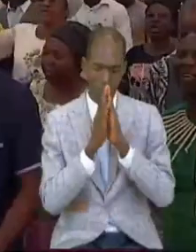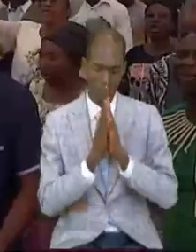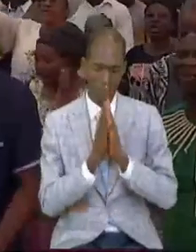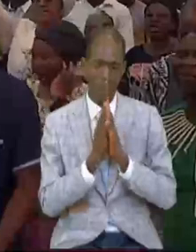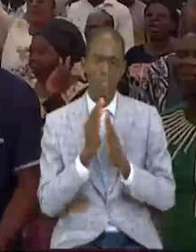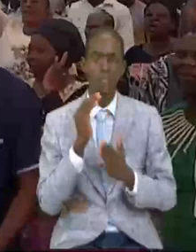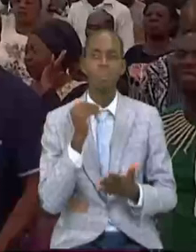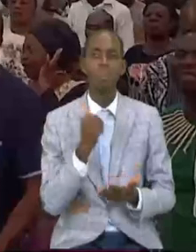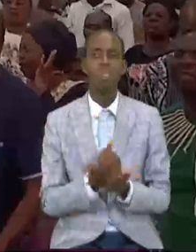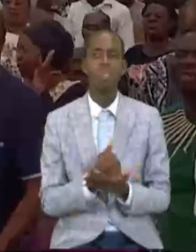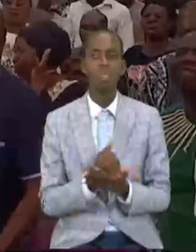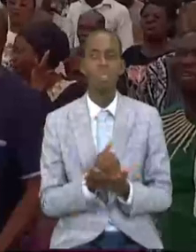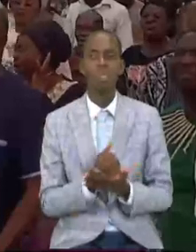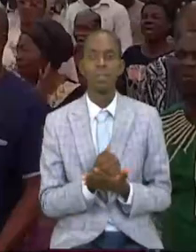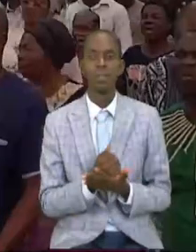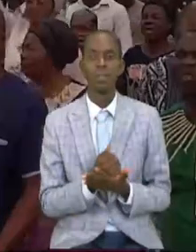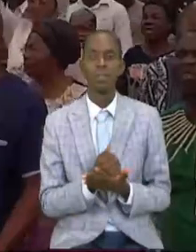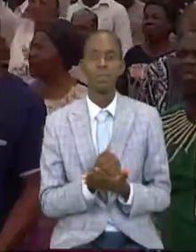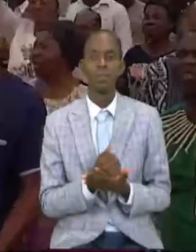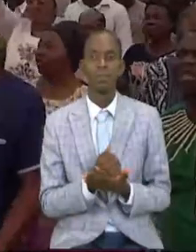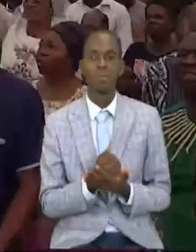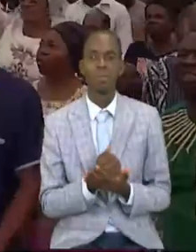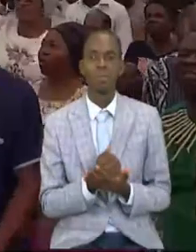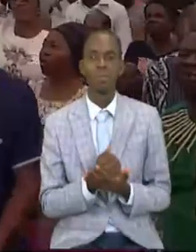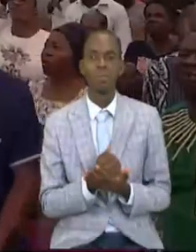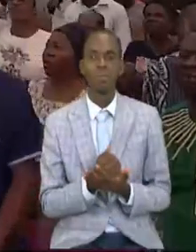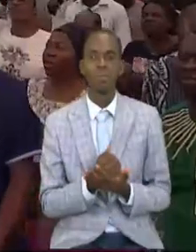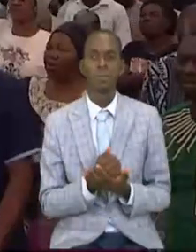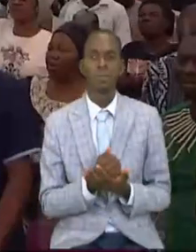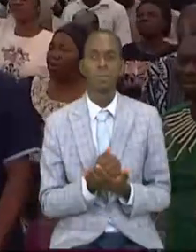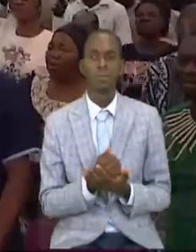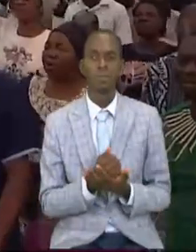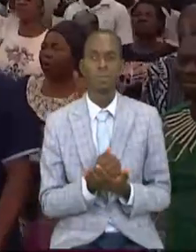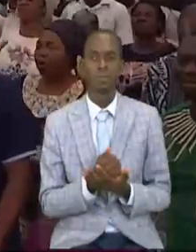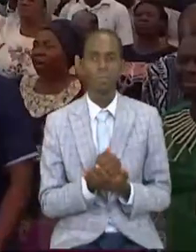Au nom de Jésus, nous prions.